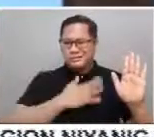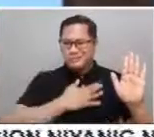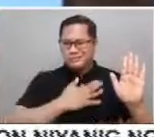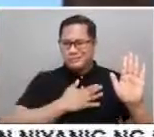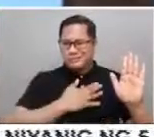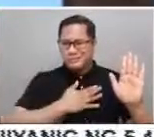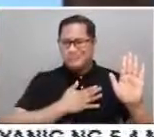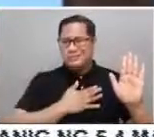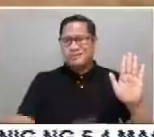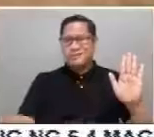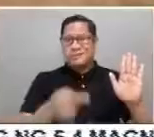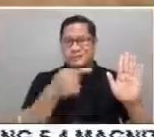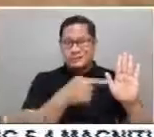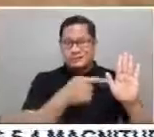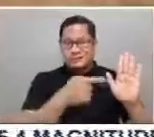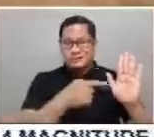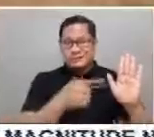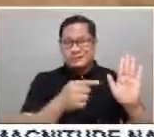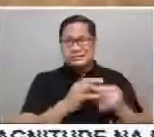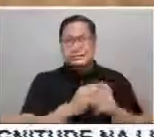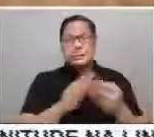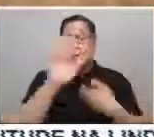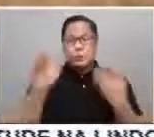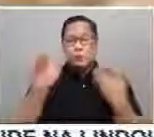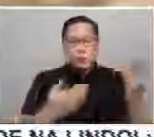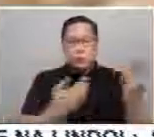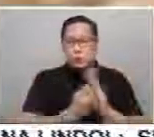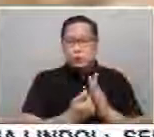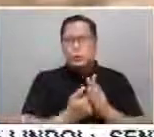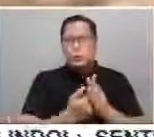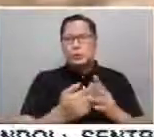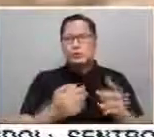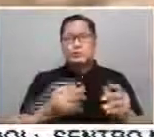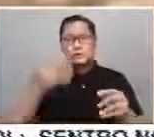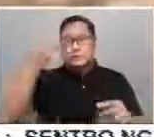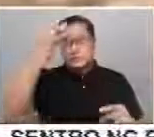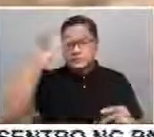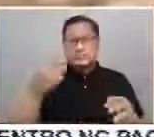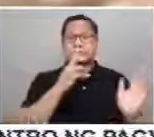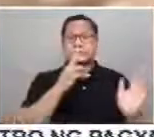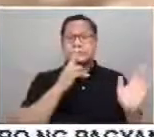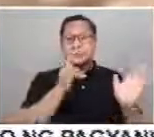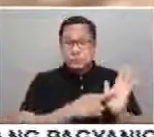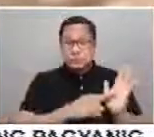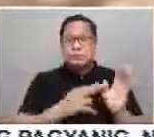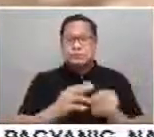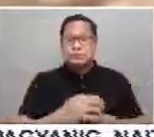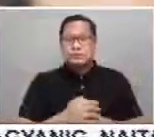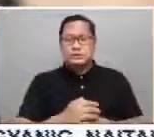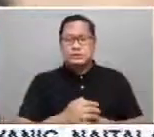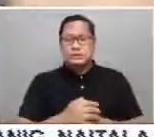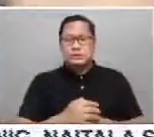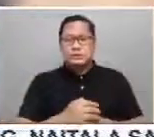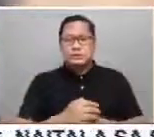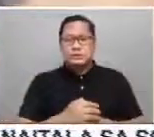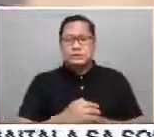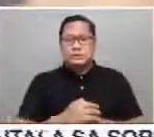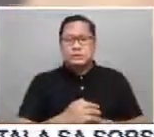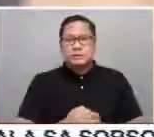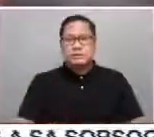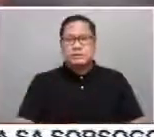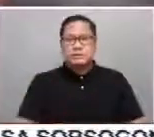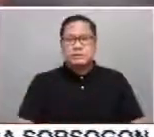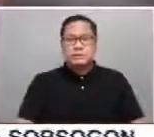of the situation. Bukod dyan, muli ring nabanggit ng presidente ang mga komunistang grupo sabay giit na wala nang mangyayari